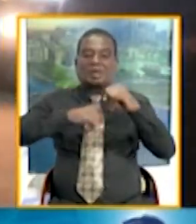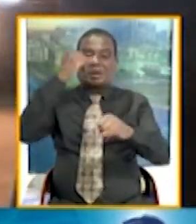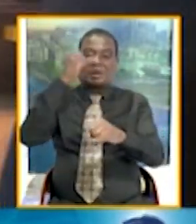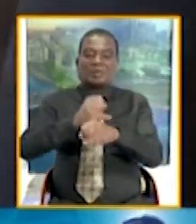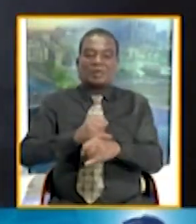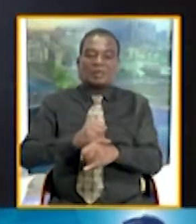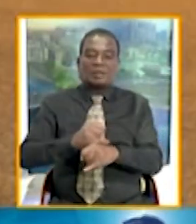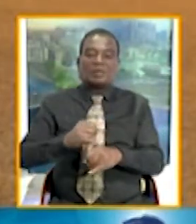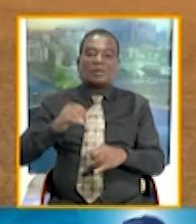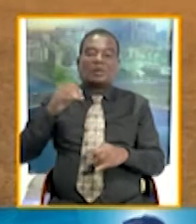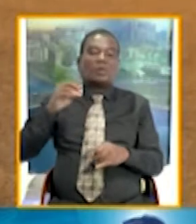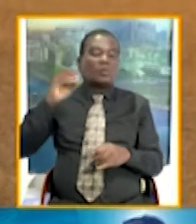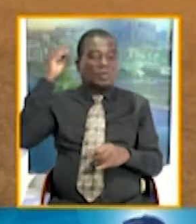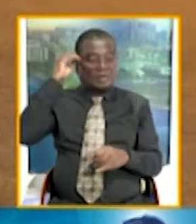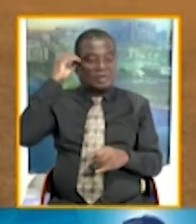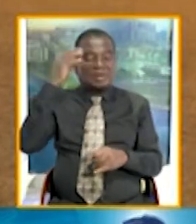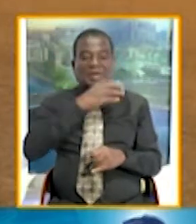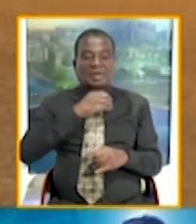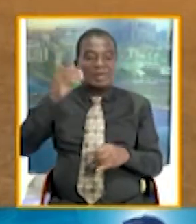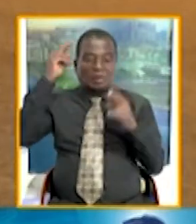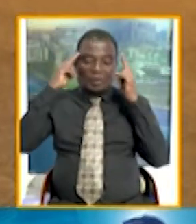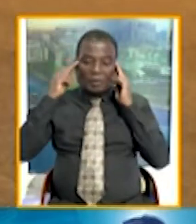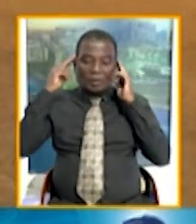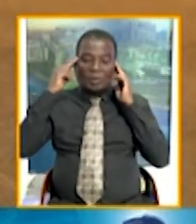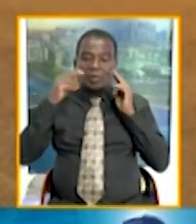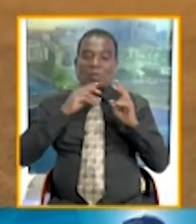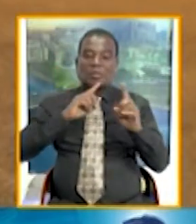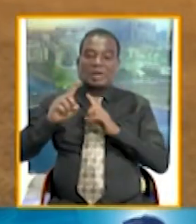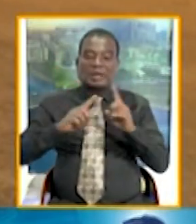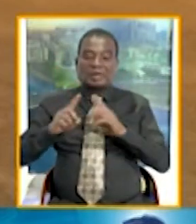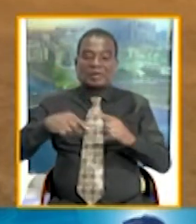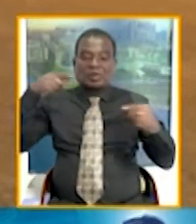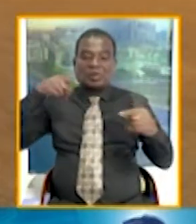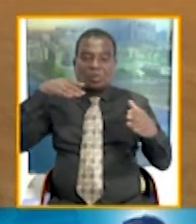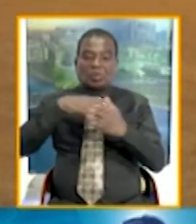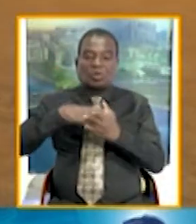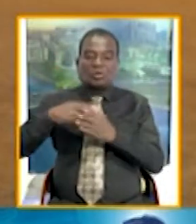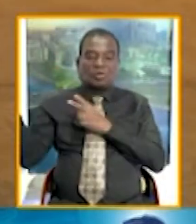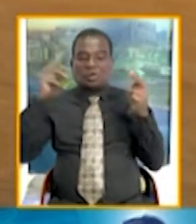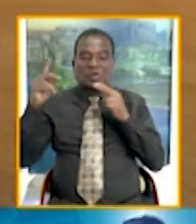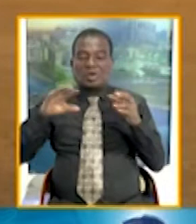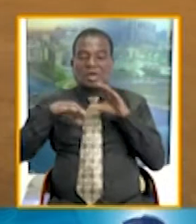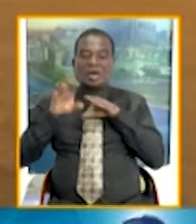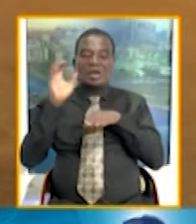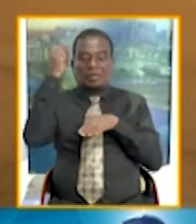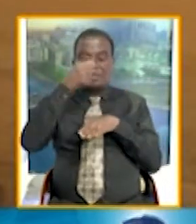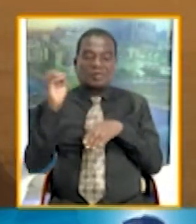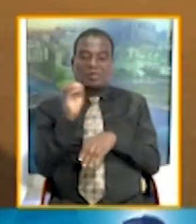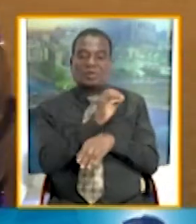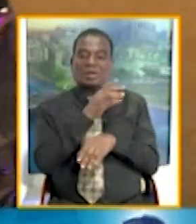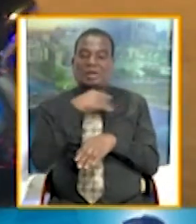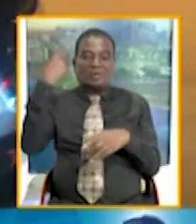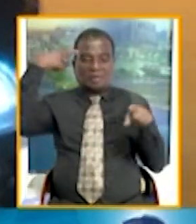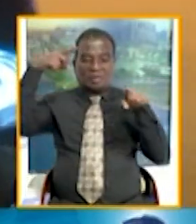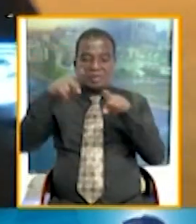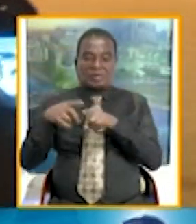Ouattara et Emmanuel Macron ont aussi abordé la question cruciale de la lutte contre le terrorisme en Afrique de l'Ouest et sont